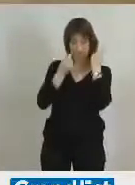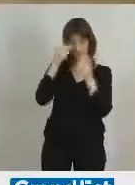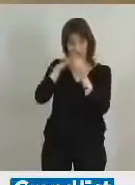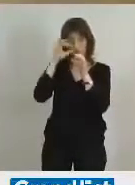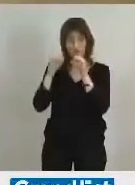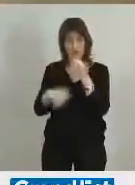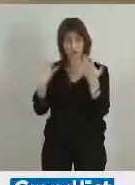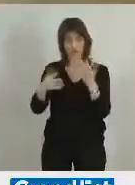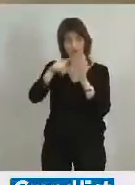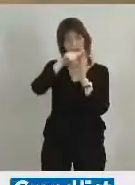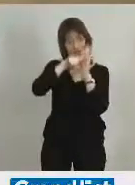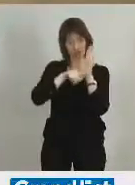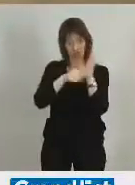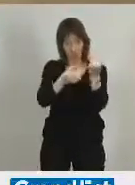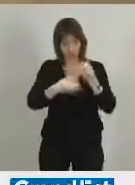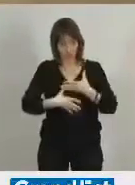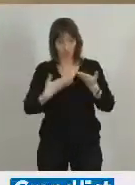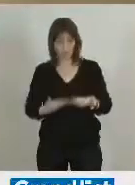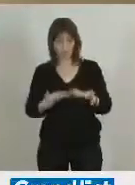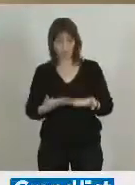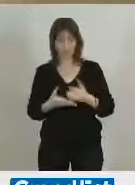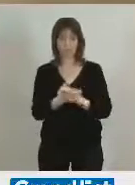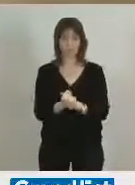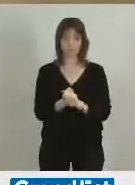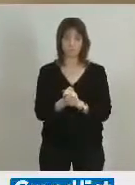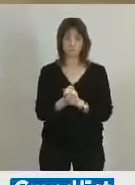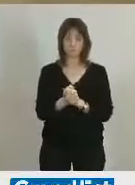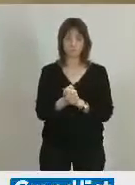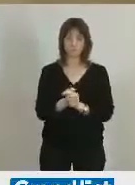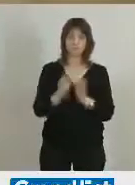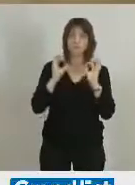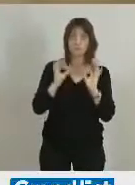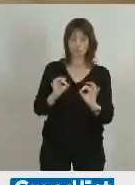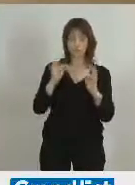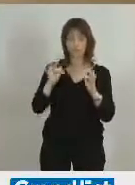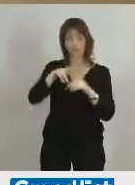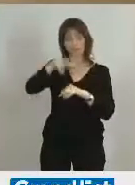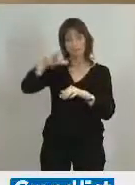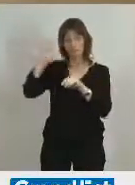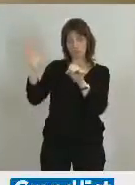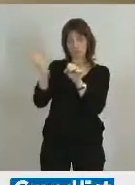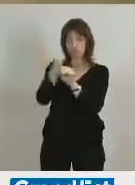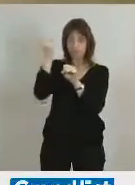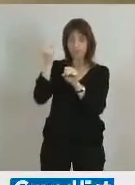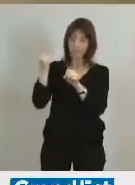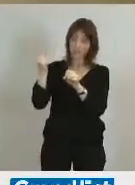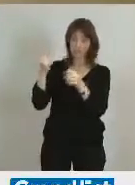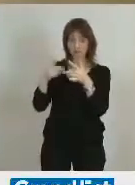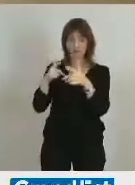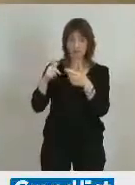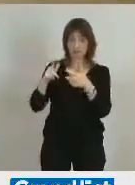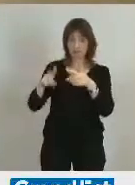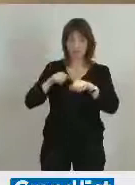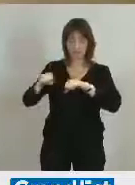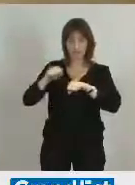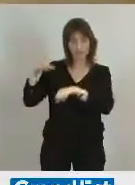de règlement qui nous est proposé aujourd'hui. En effet, obtenir un logement est souvent une étape difficile, non